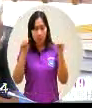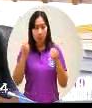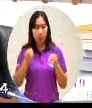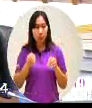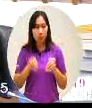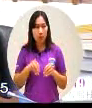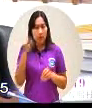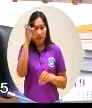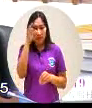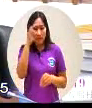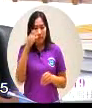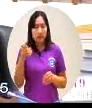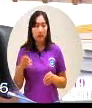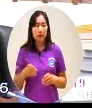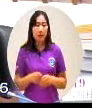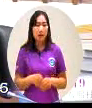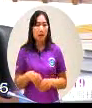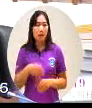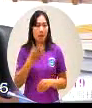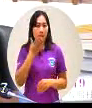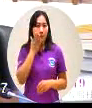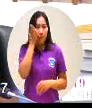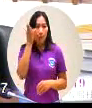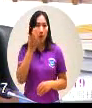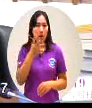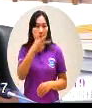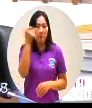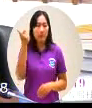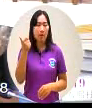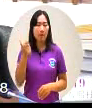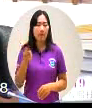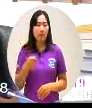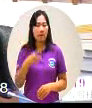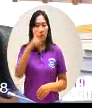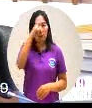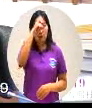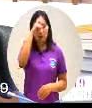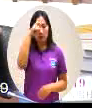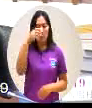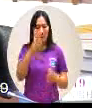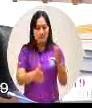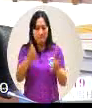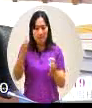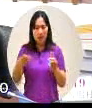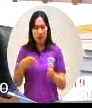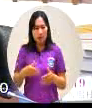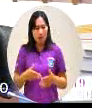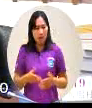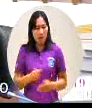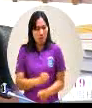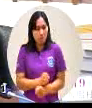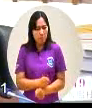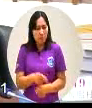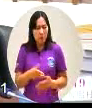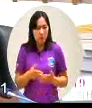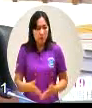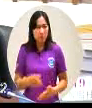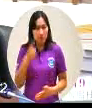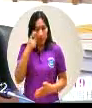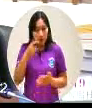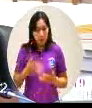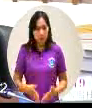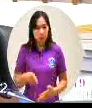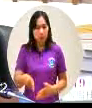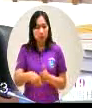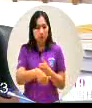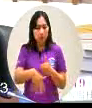这个画面的提供吼，我蛮讲咱的相关的主管吼，会当来个重视吼，把这个监视器好好来个维护啦吼。 啊，议员，啊，